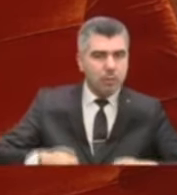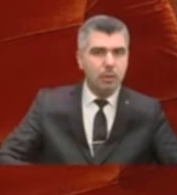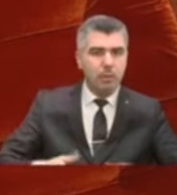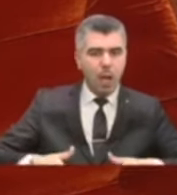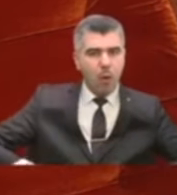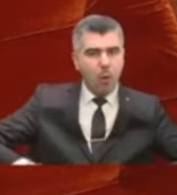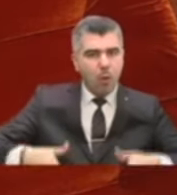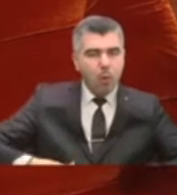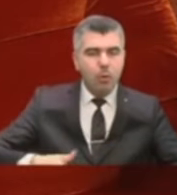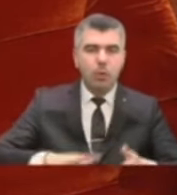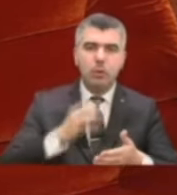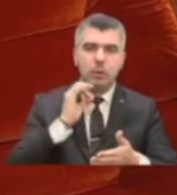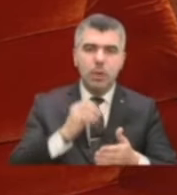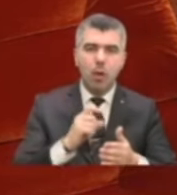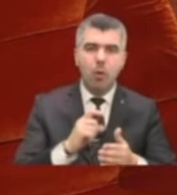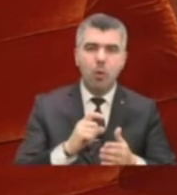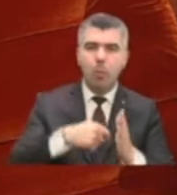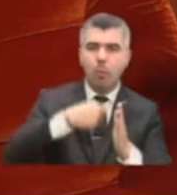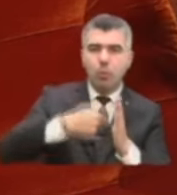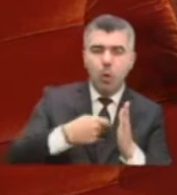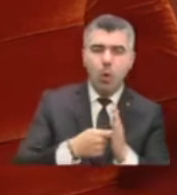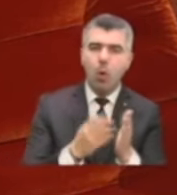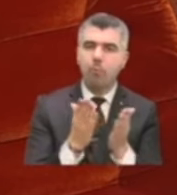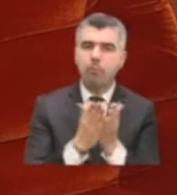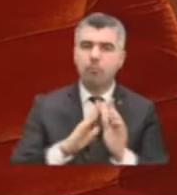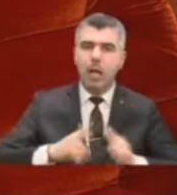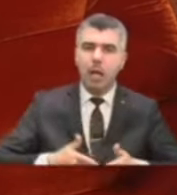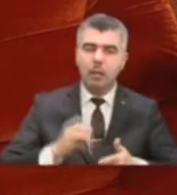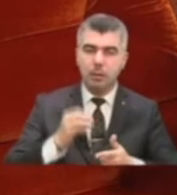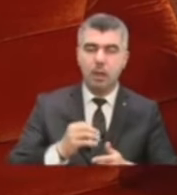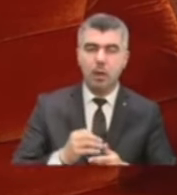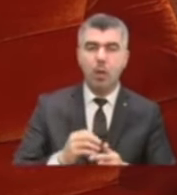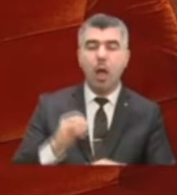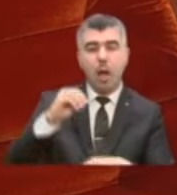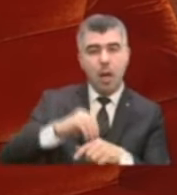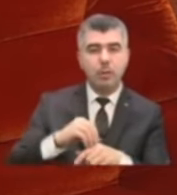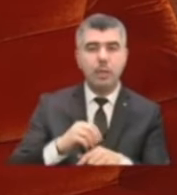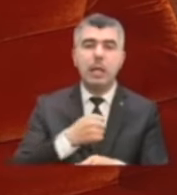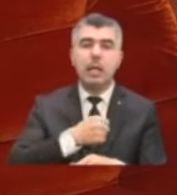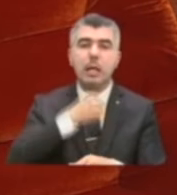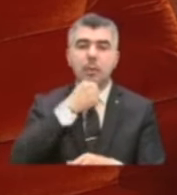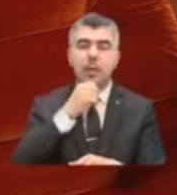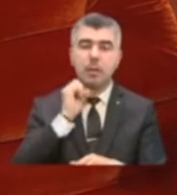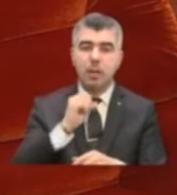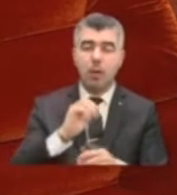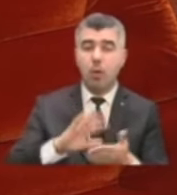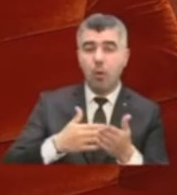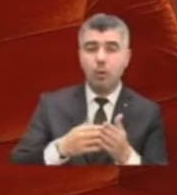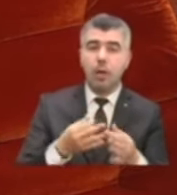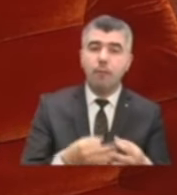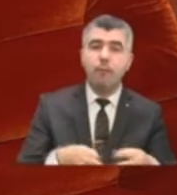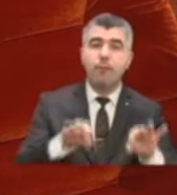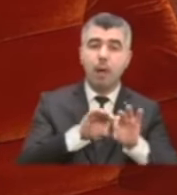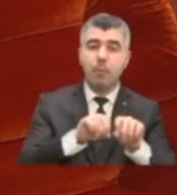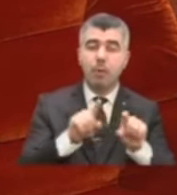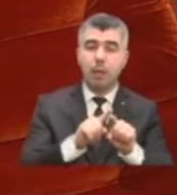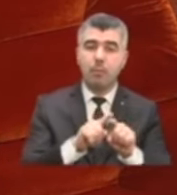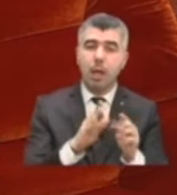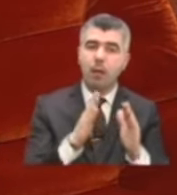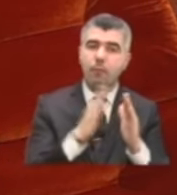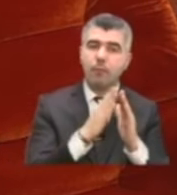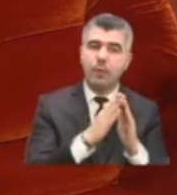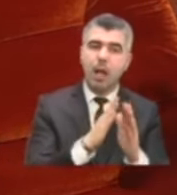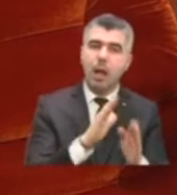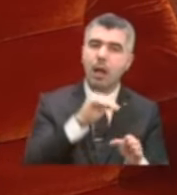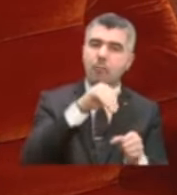من الانشطه المدره للدخل او من التندروس. بالنسبه للاشخاص المسنين، خرجنا برنامج جسر الاسره باش المسنين ديالنا يبقاو في البيوت